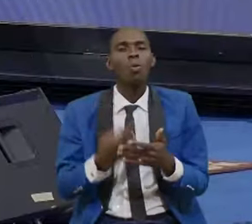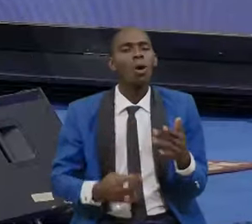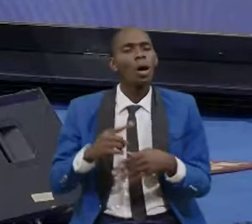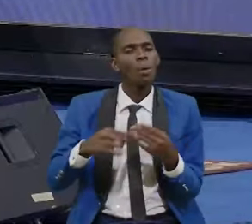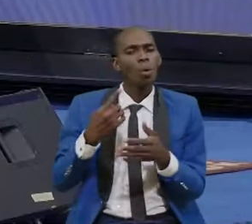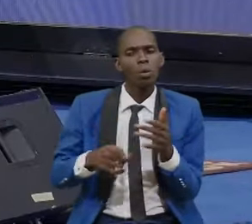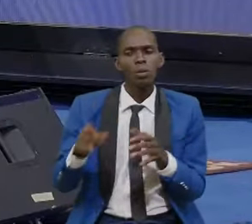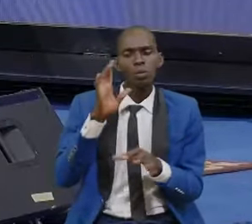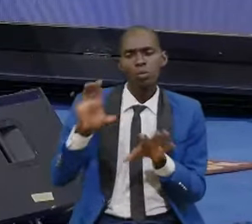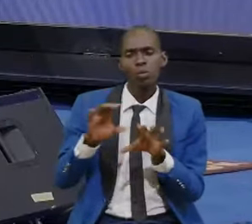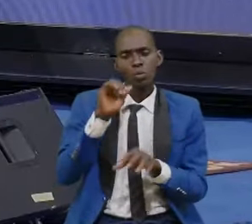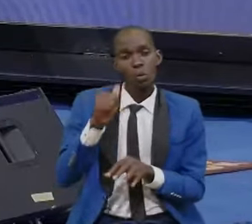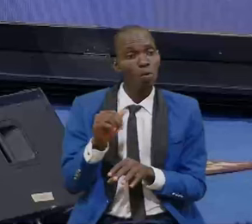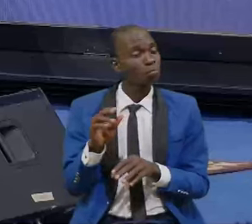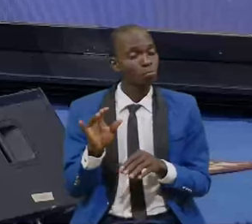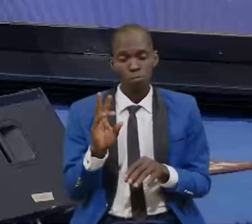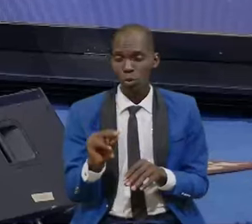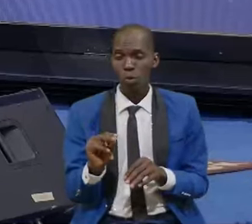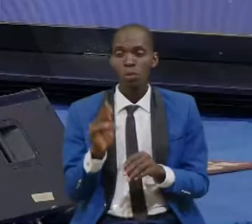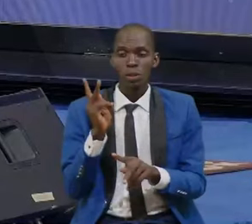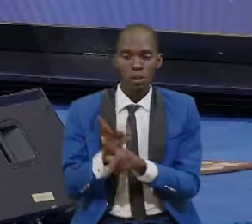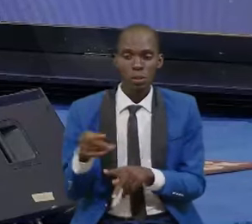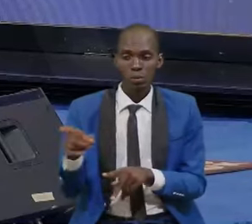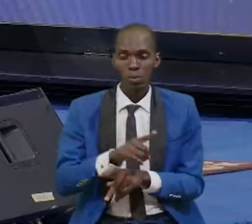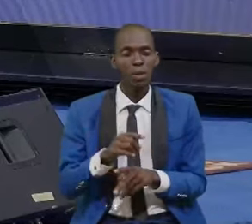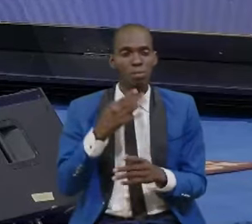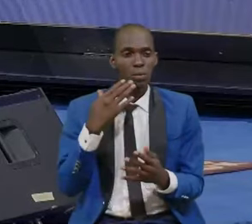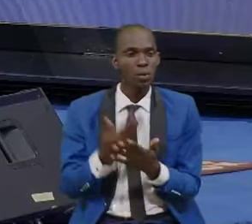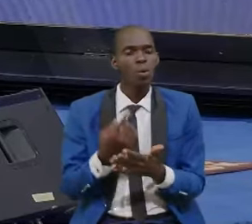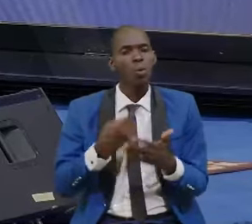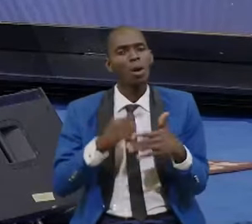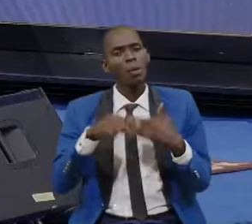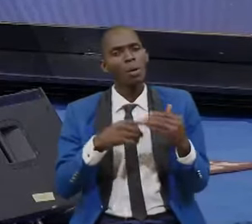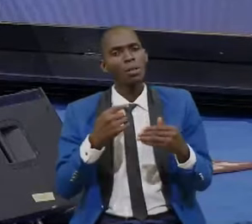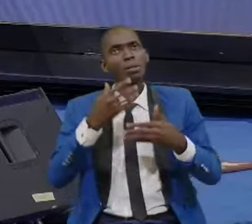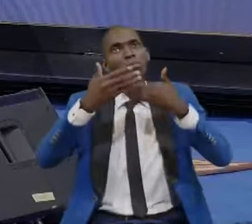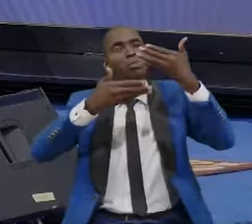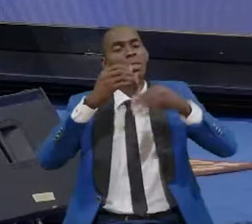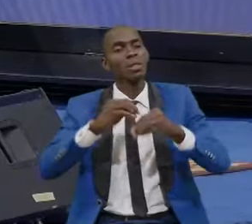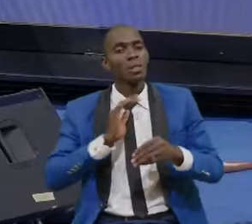lendemain, gardez-les sûrement. Et le progrès dans notre vie, gardez-les sûrement.